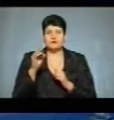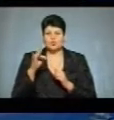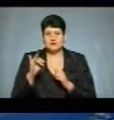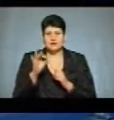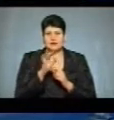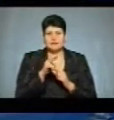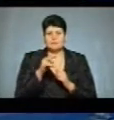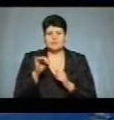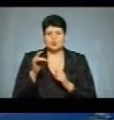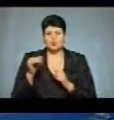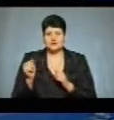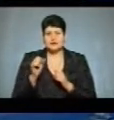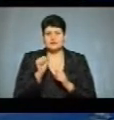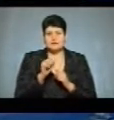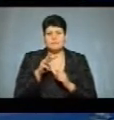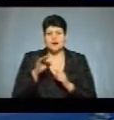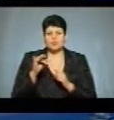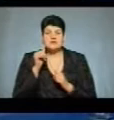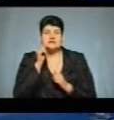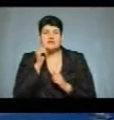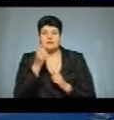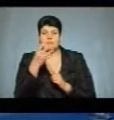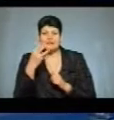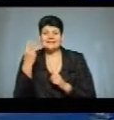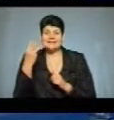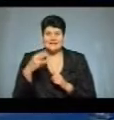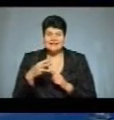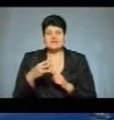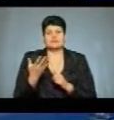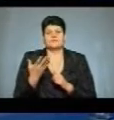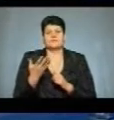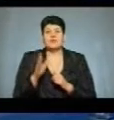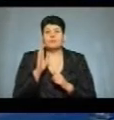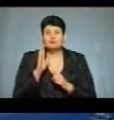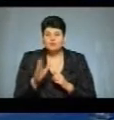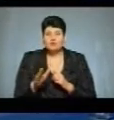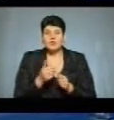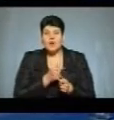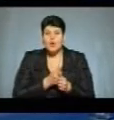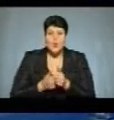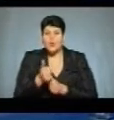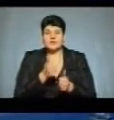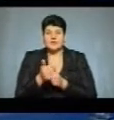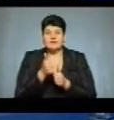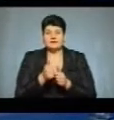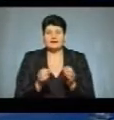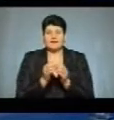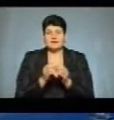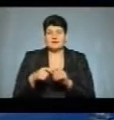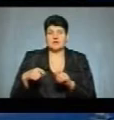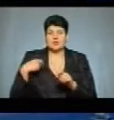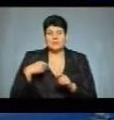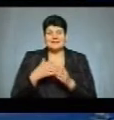Олена Підгрушна та Анастасія Меркушина. Завтра о 15:30 в Андгольці-Антерсельві відбудеться гонка спринт на дистанції 10 кілометрів